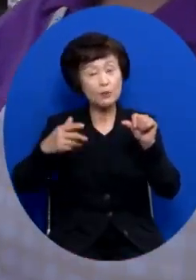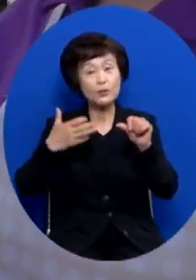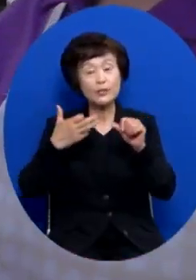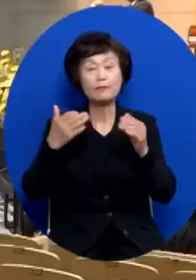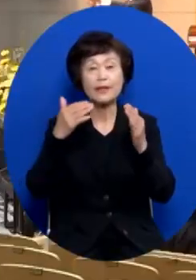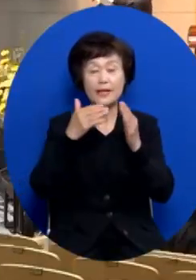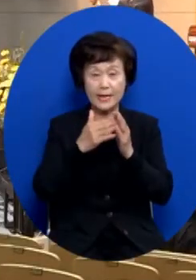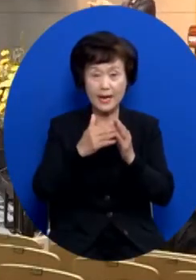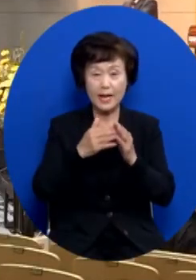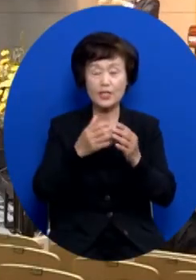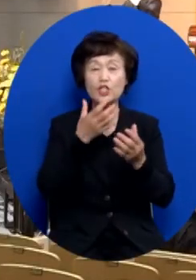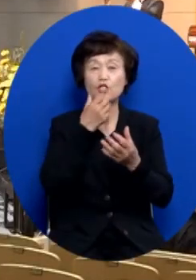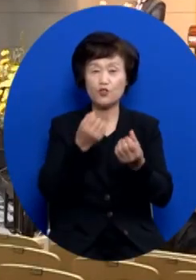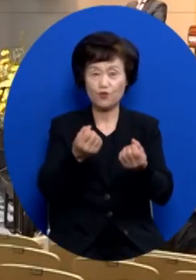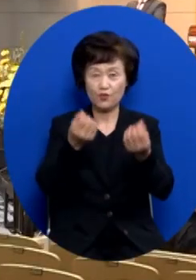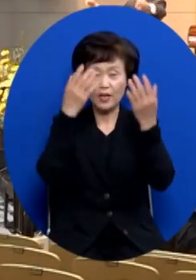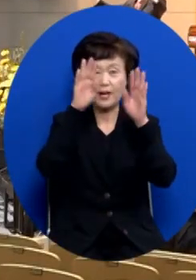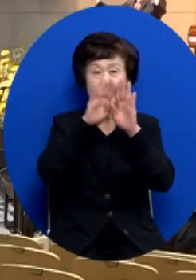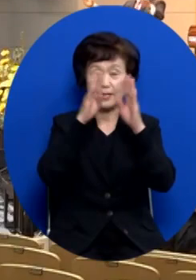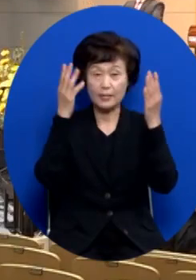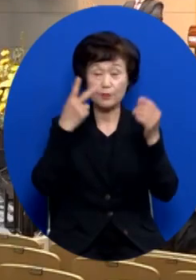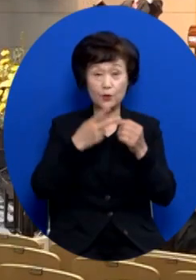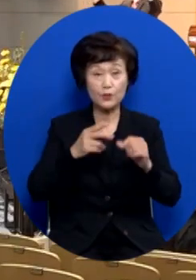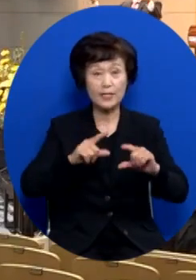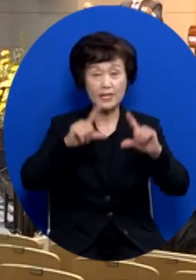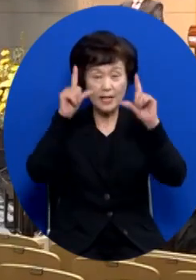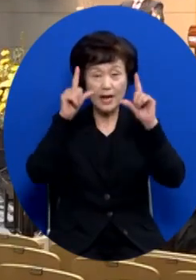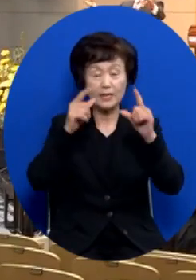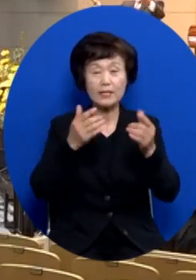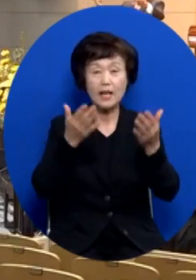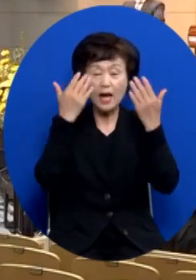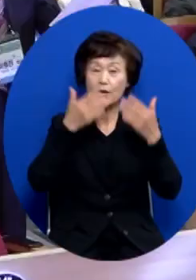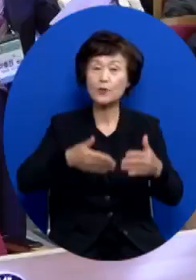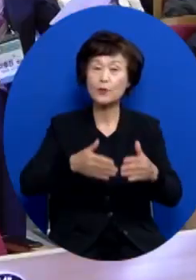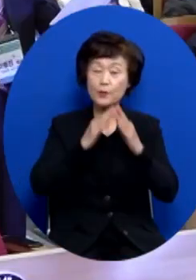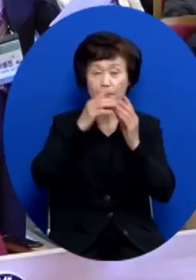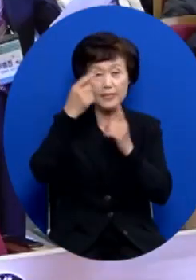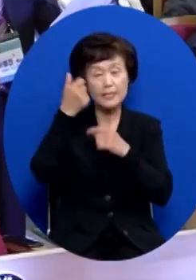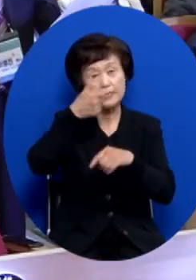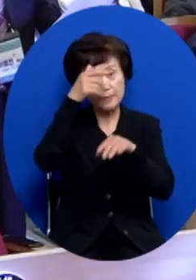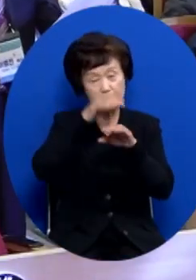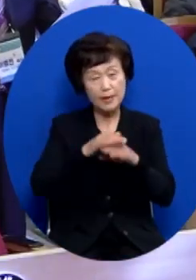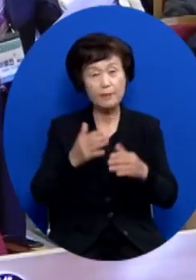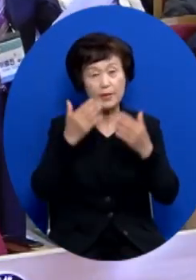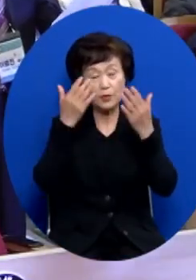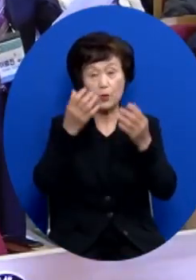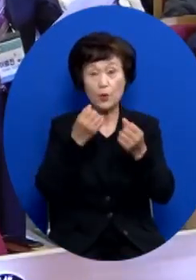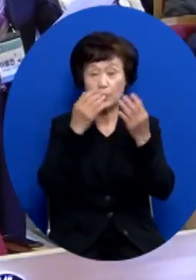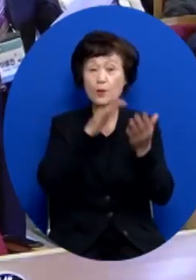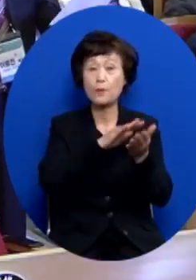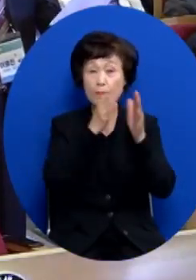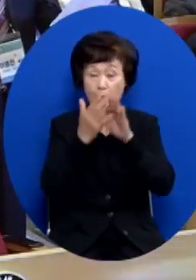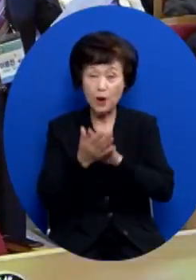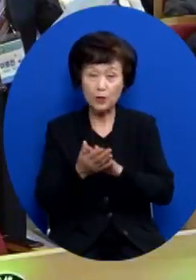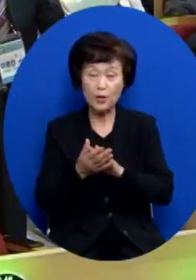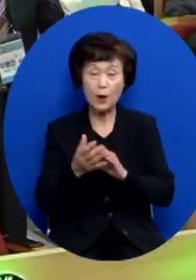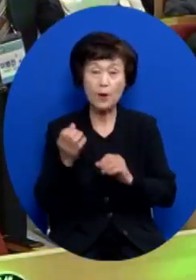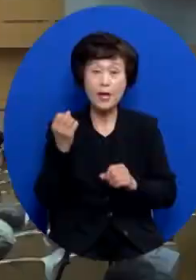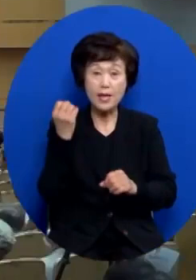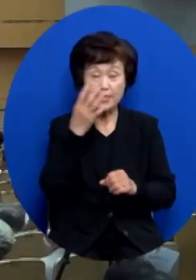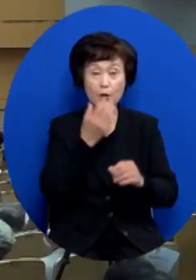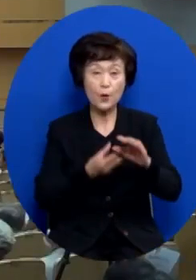개최했습니다. 축제 둘째 날엔 개교 70주년 기념 예배를 드리고 새로운 변화와 재도약을